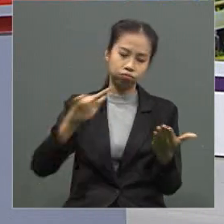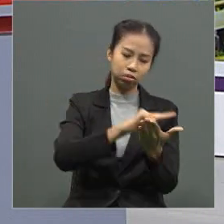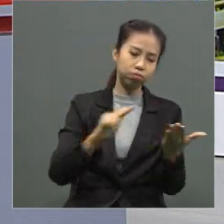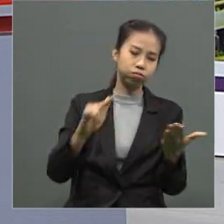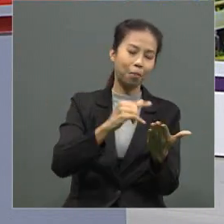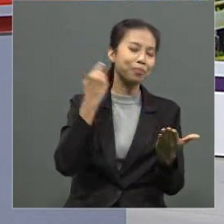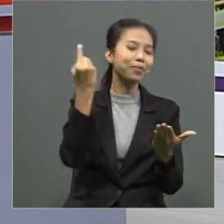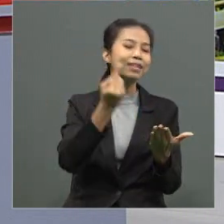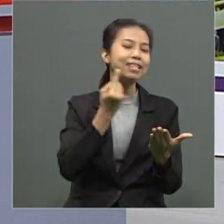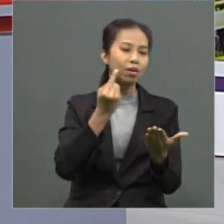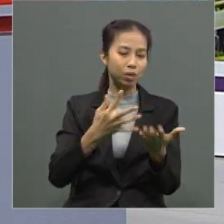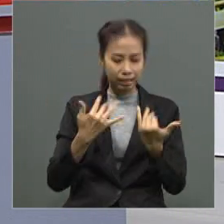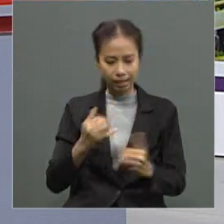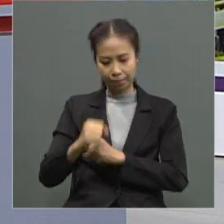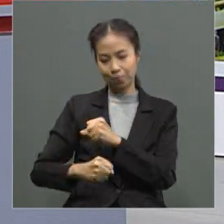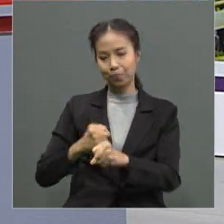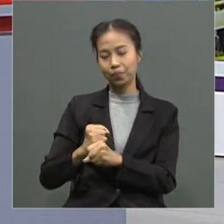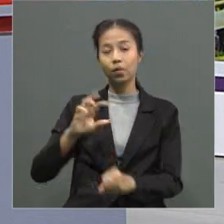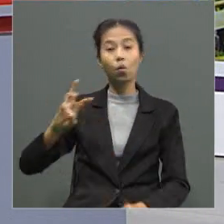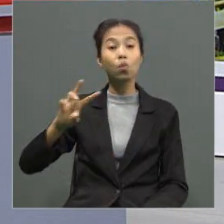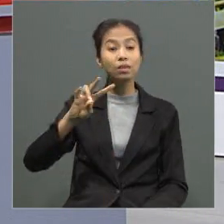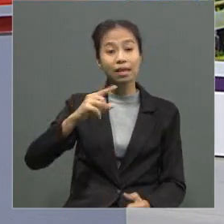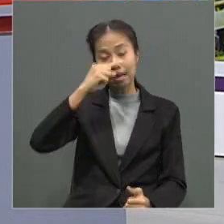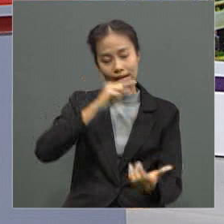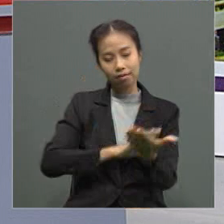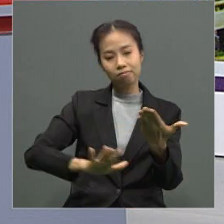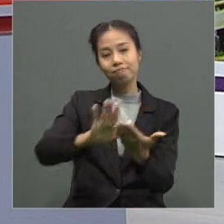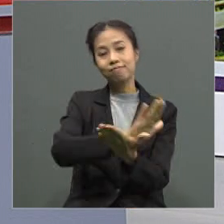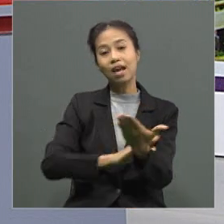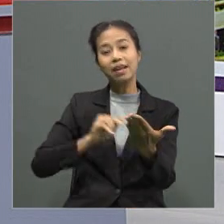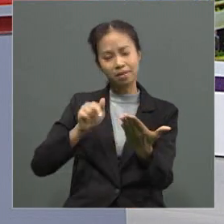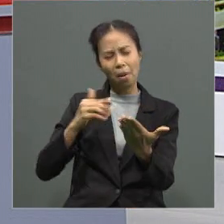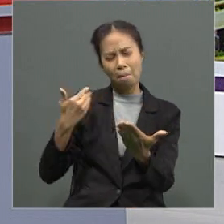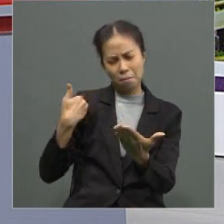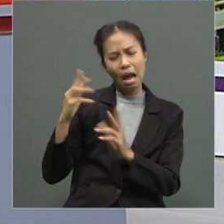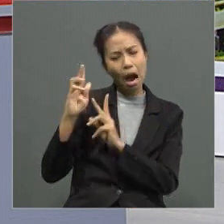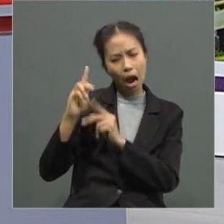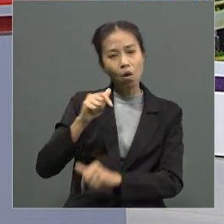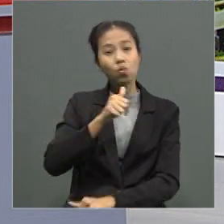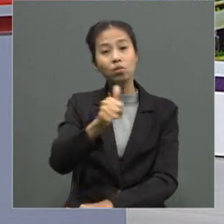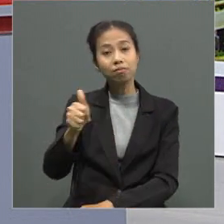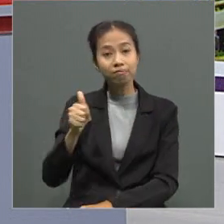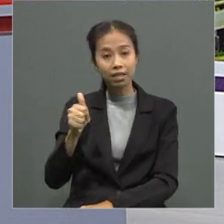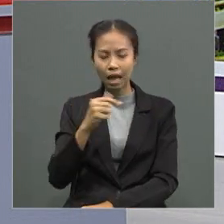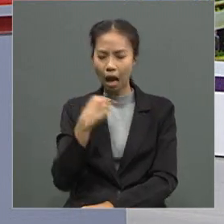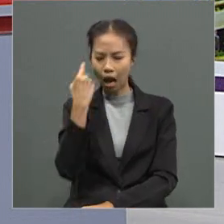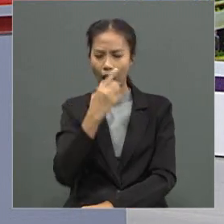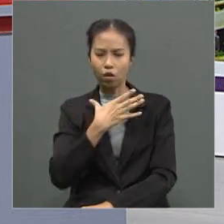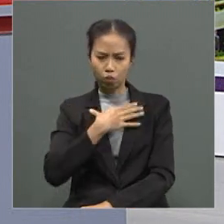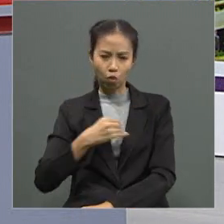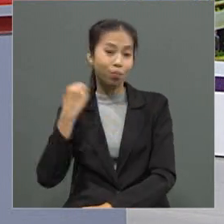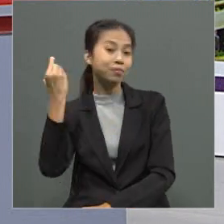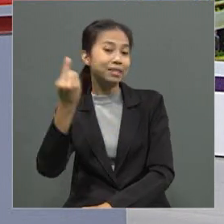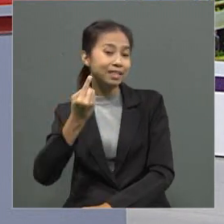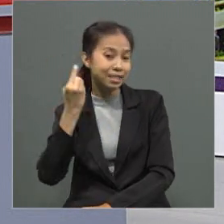เลยเปิดศักราชมา 2567เนี่ยประเทศไทยนะคะก็ได้รับ 1ข่าวดีนั่นก็คือผู้ที่รักการท่องเที่ยวในต่างประเทศโดยเฉพาะที่